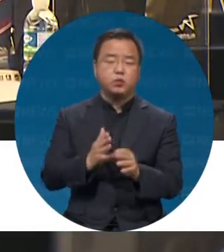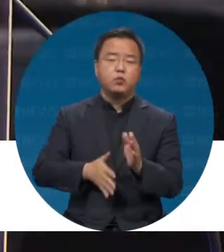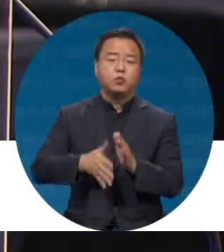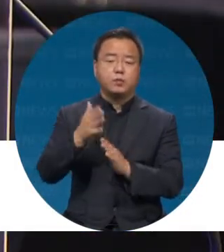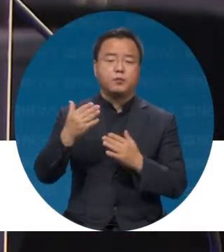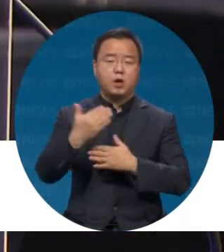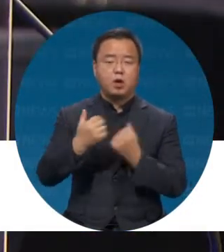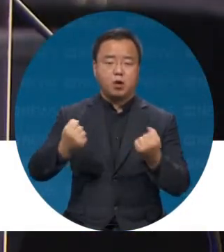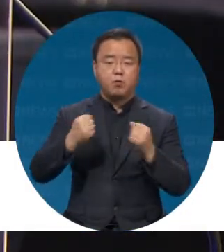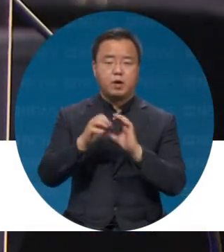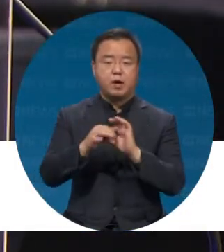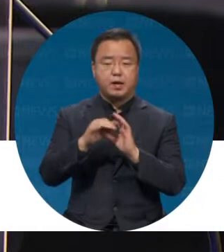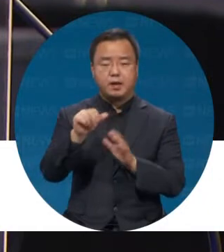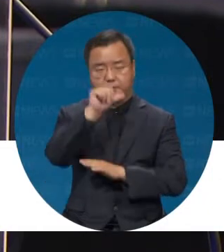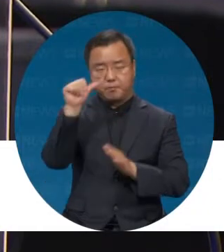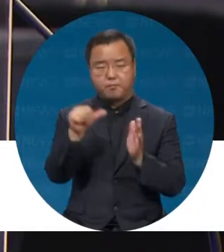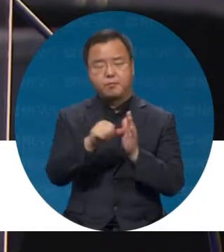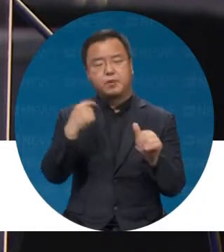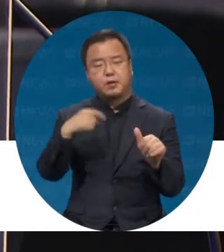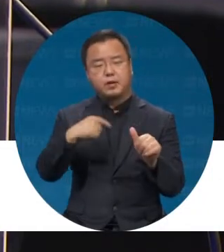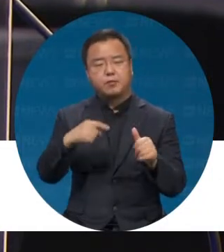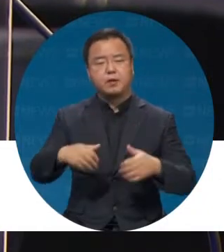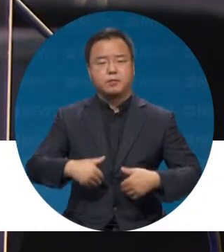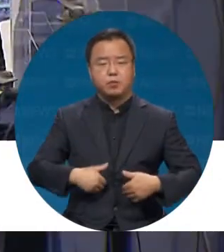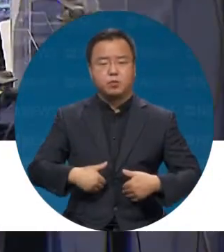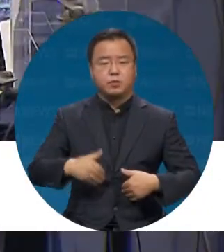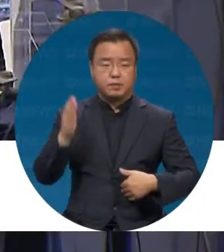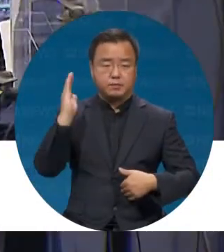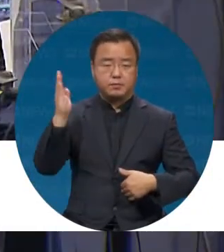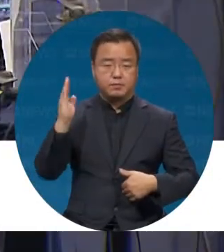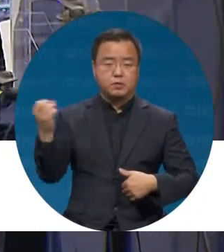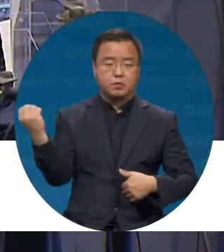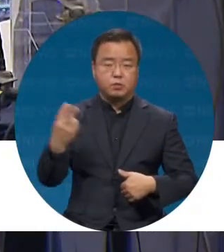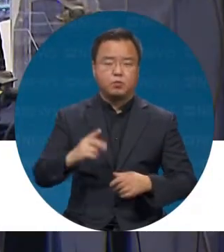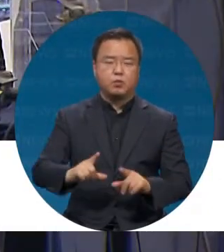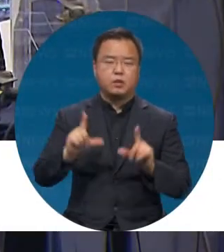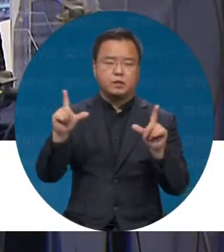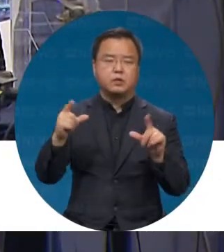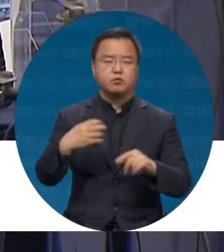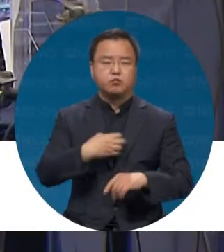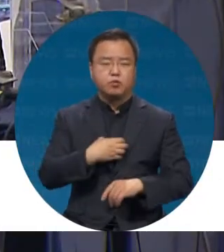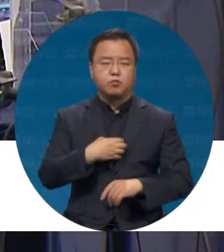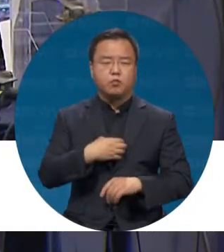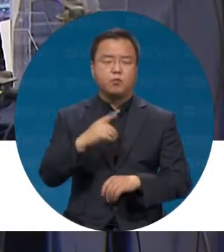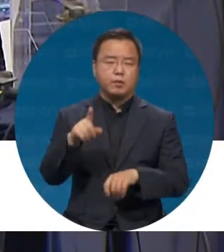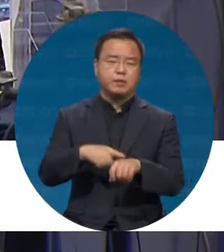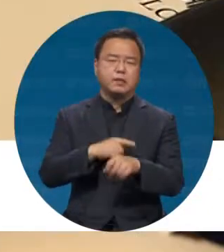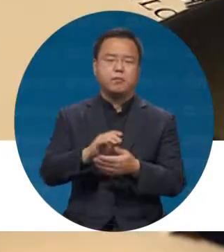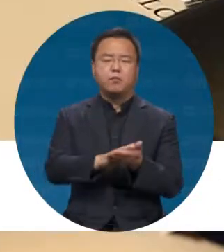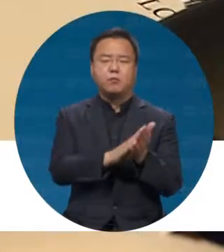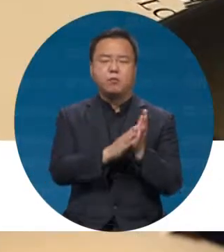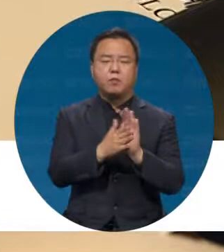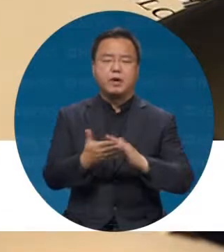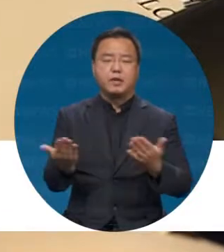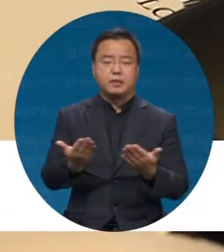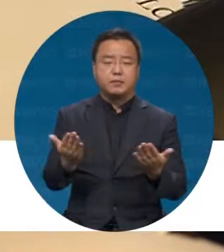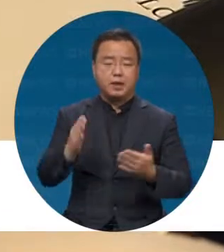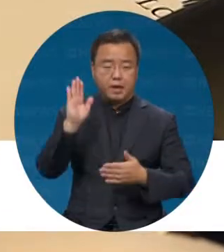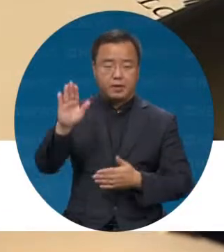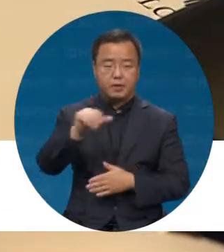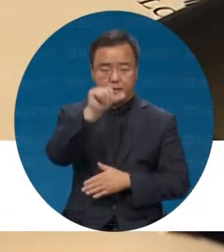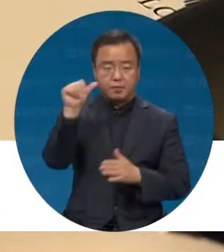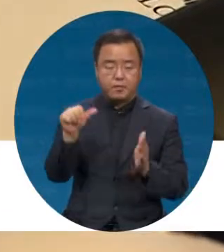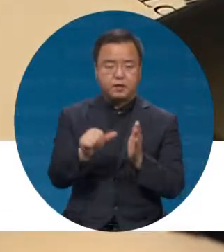학습에 노력해야 한다고 강조했습니다. 또 기후변화와 환경 분야 역시 앞으로 학습도시가 주도적으로 다뤄야 할